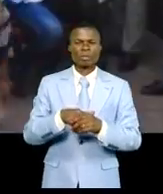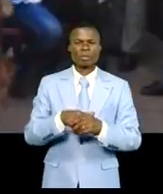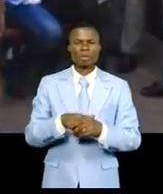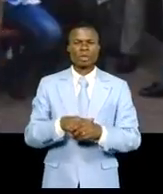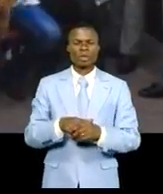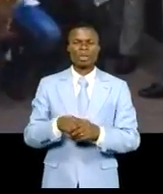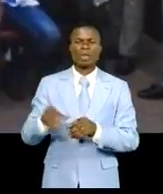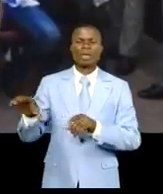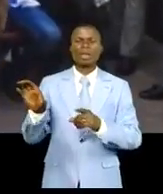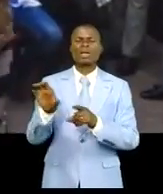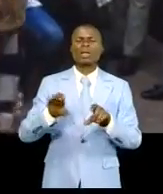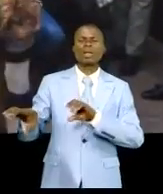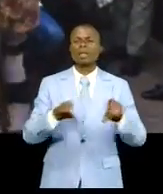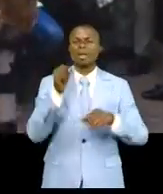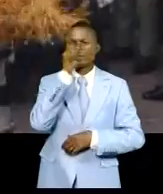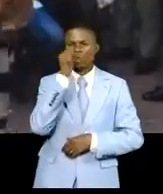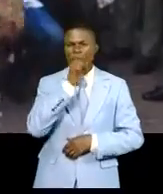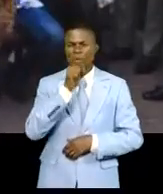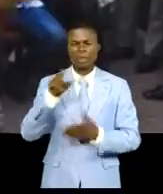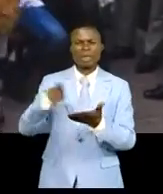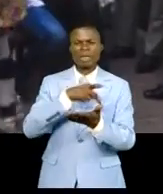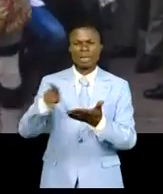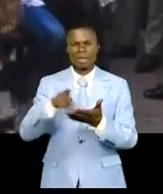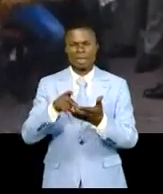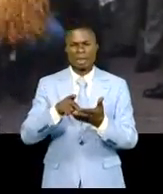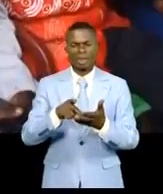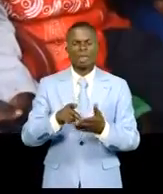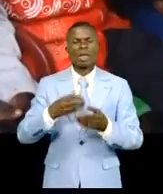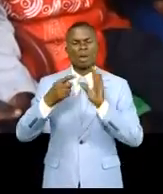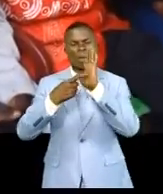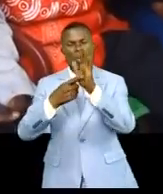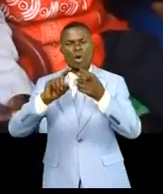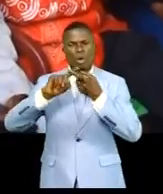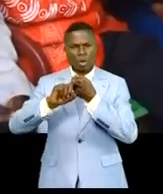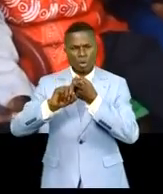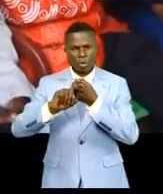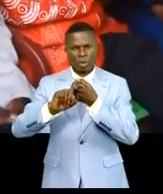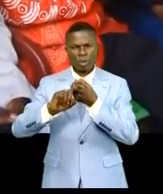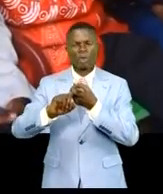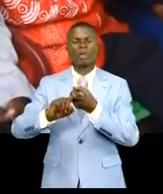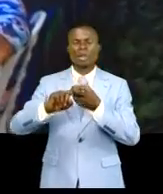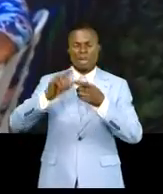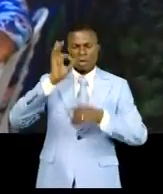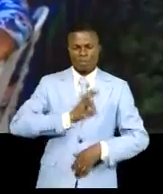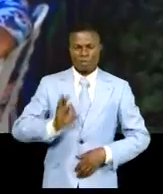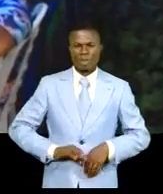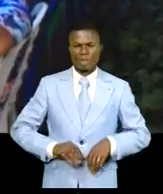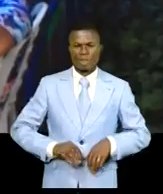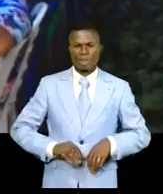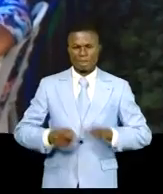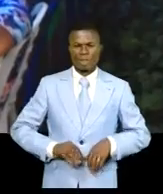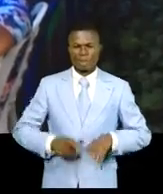culturelle Tshokwe, Koulivoie, qu'elle a tenu à saluer cette marque de confiance lui témoignée par le président de la République, Félix